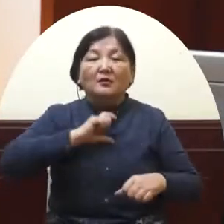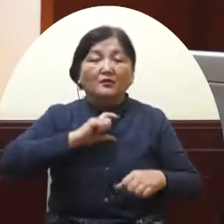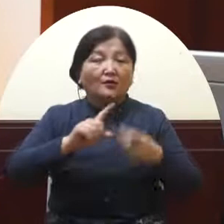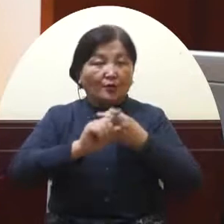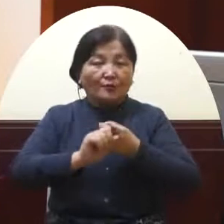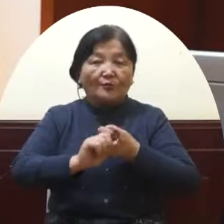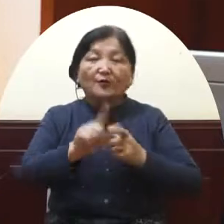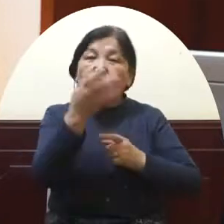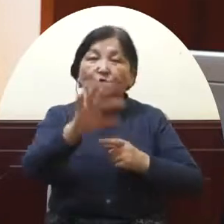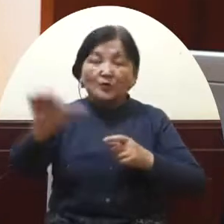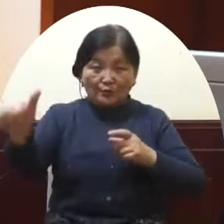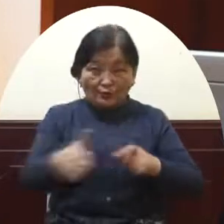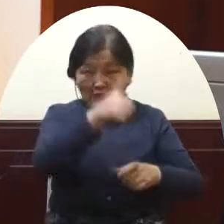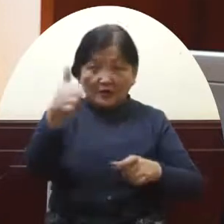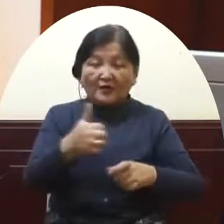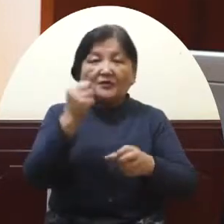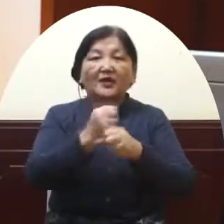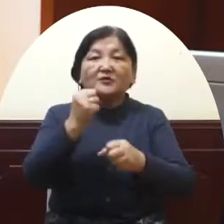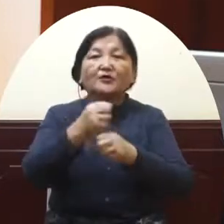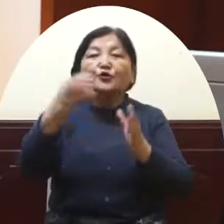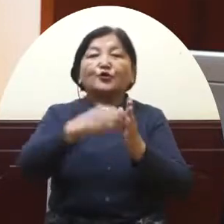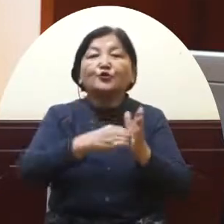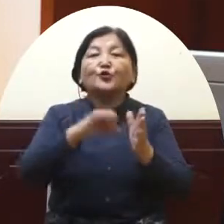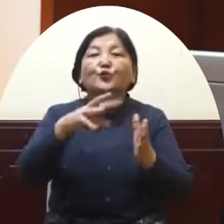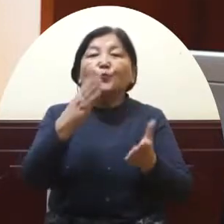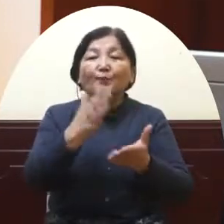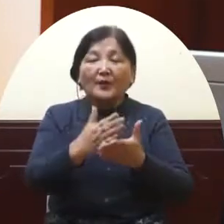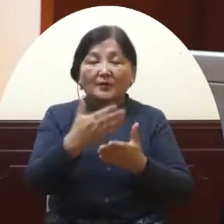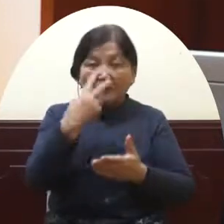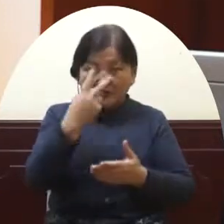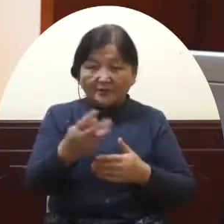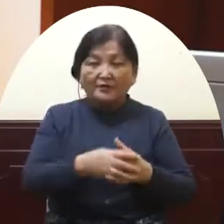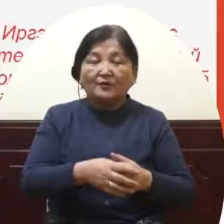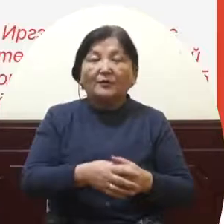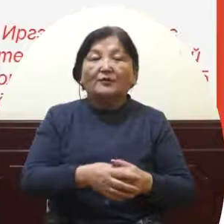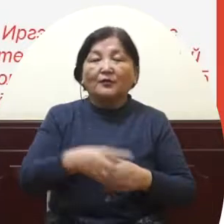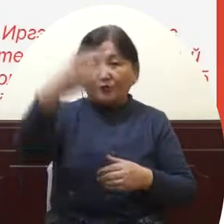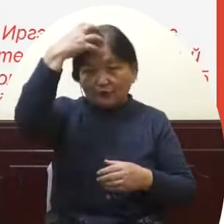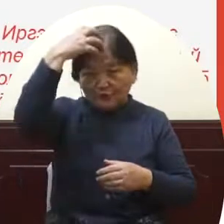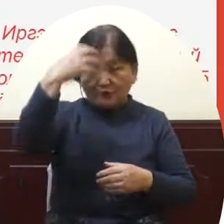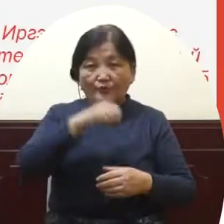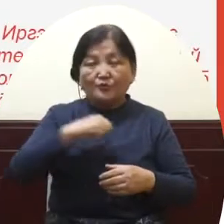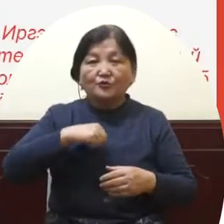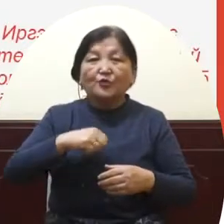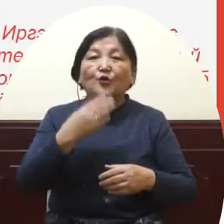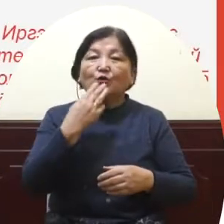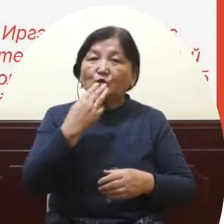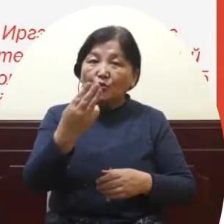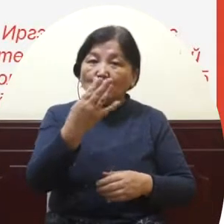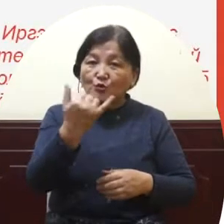юм залт байдаг. Хүн бүр улс орноо удирдахад шууд буюу чөлөөтэй сонгосон төлөөлөгчдөөрөө